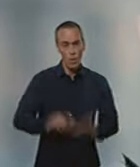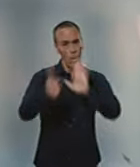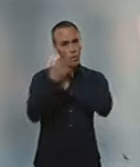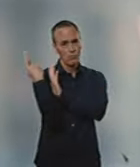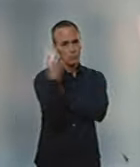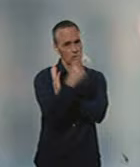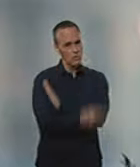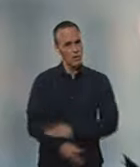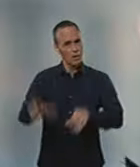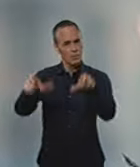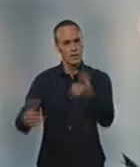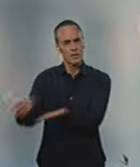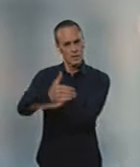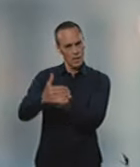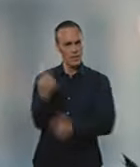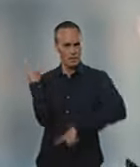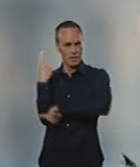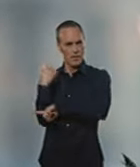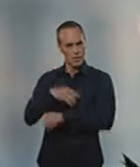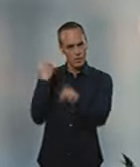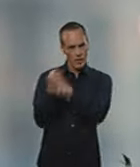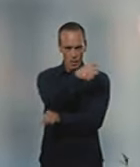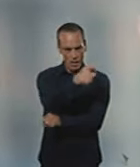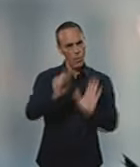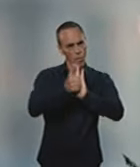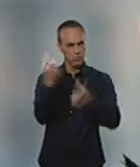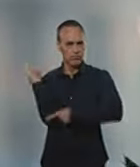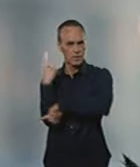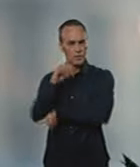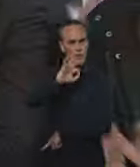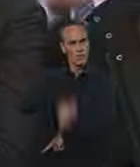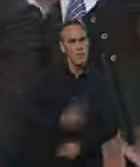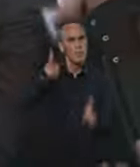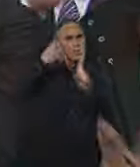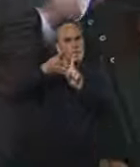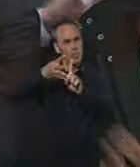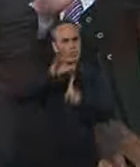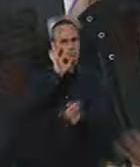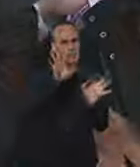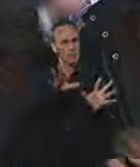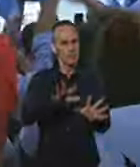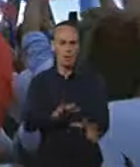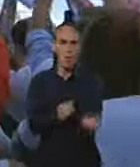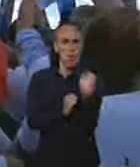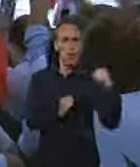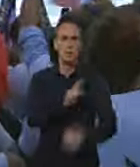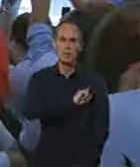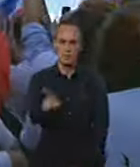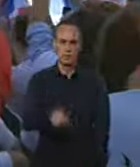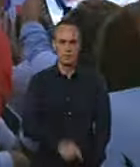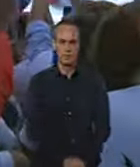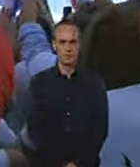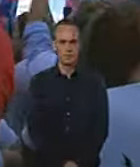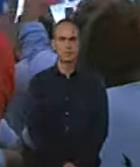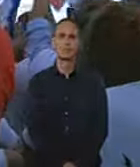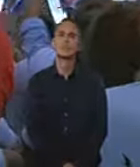salariés et de défendre le travail rappelez-vous votre mission trahissez pas